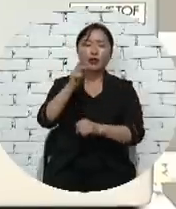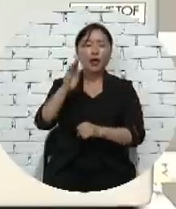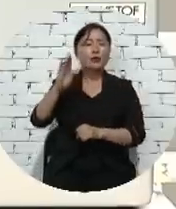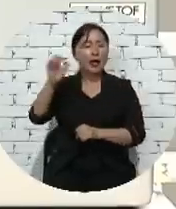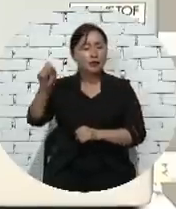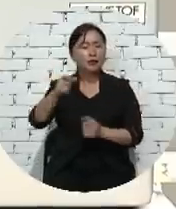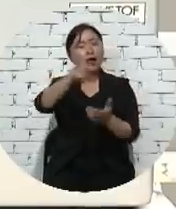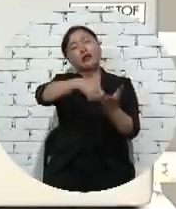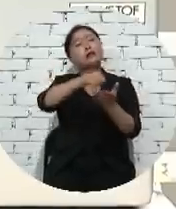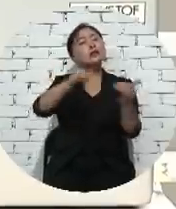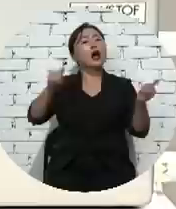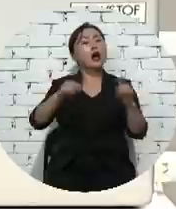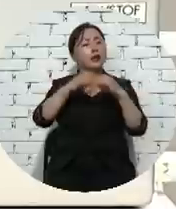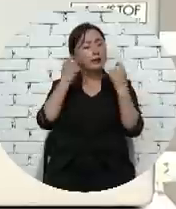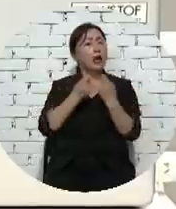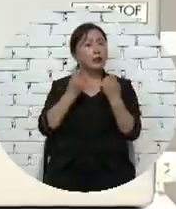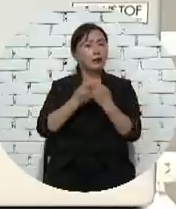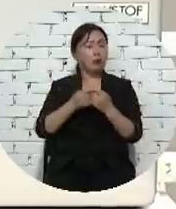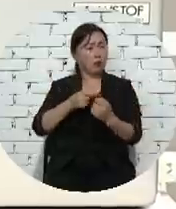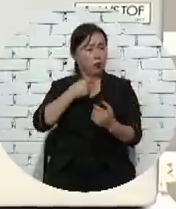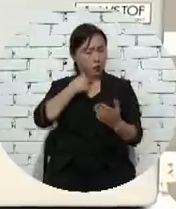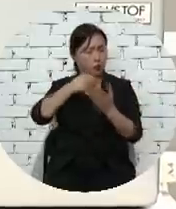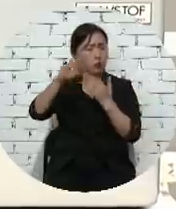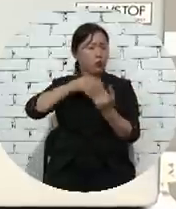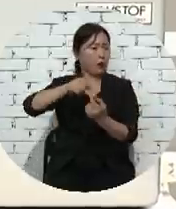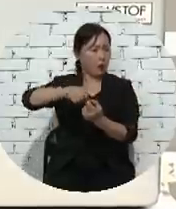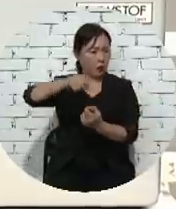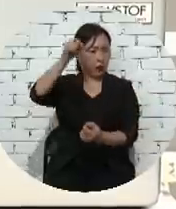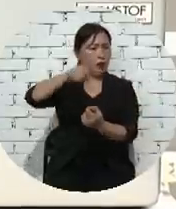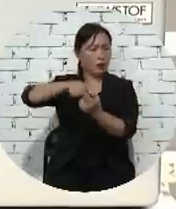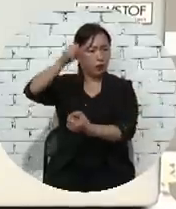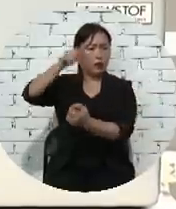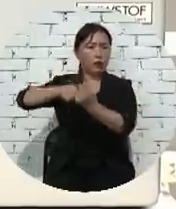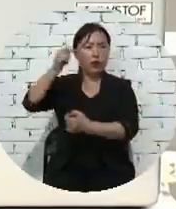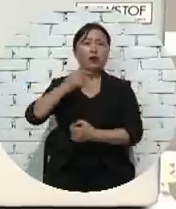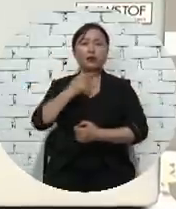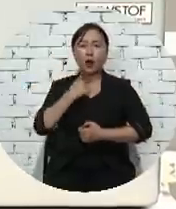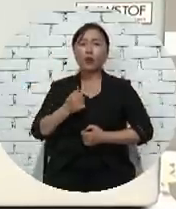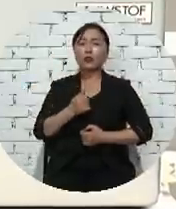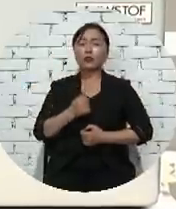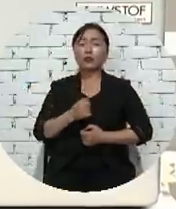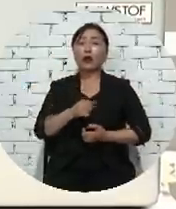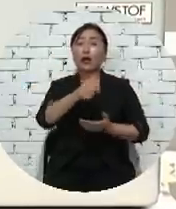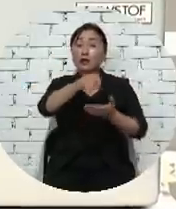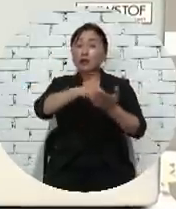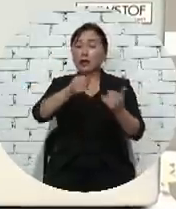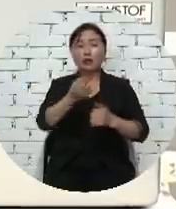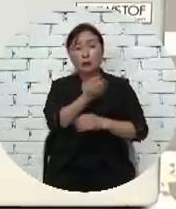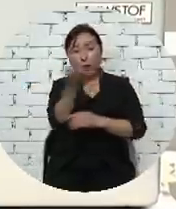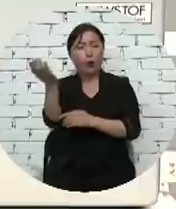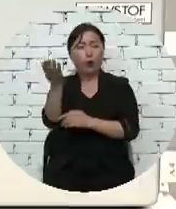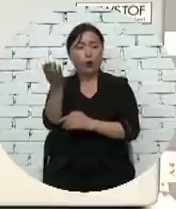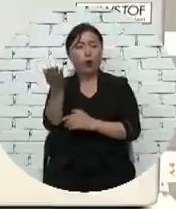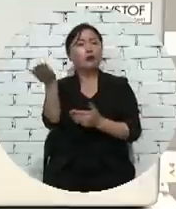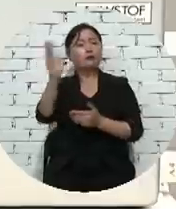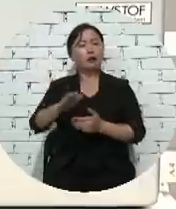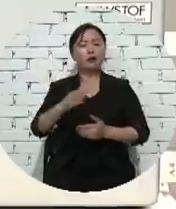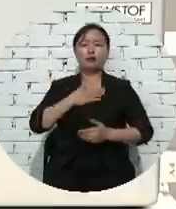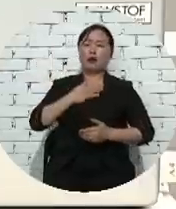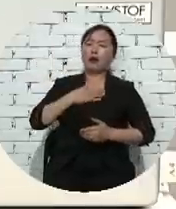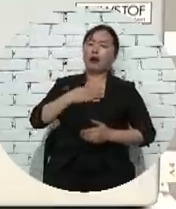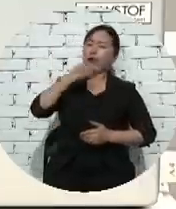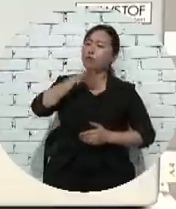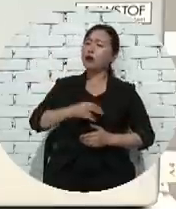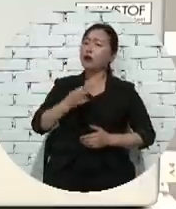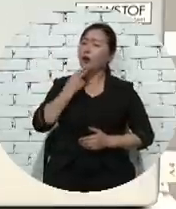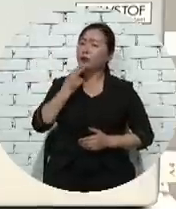동아일보, 기타 등등 다 메이저 언론 출신입니다. 네. 그래서 다 엄밀한 기준으로 검증을 네. 하고 지금 보도를 한 건데 네. 본인한테 불리하면은